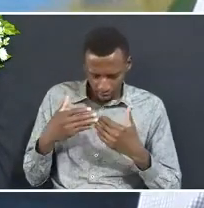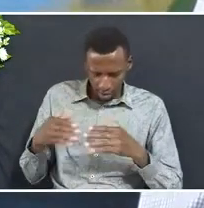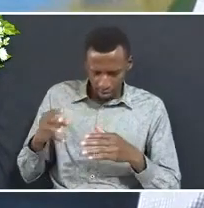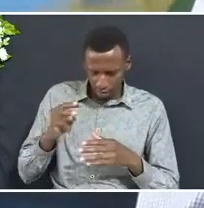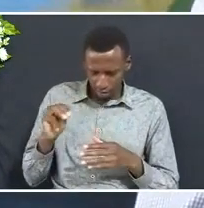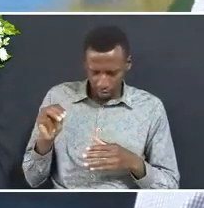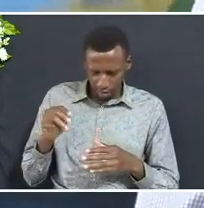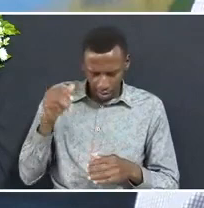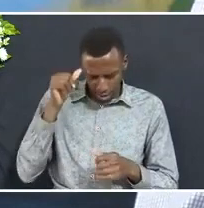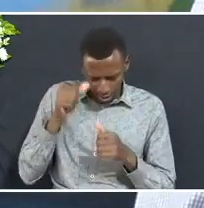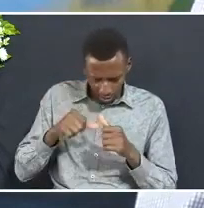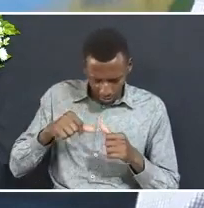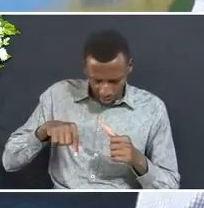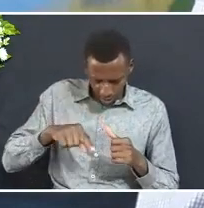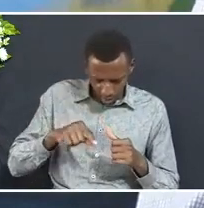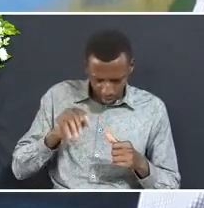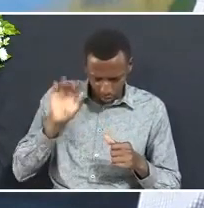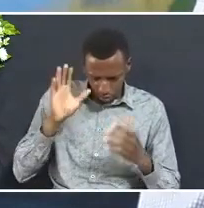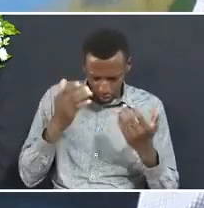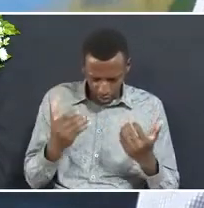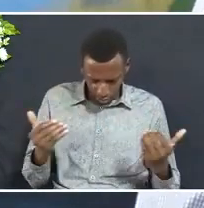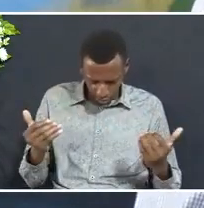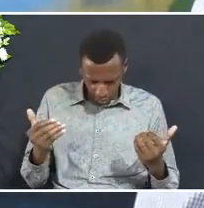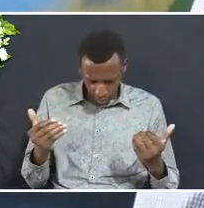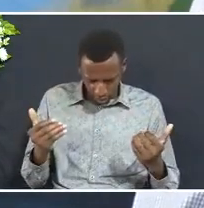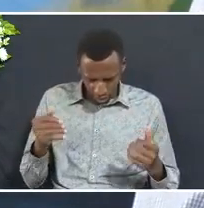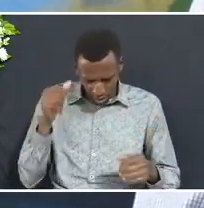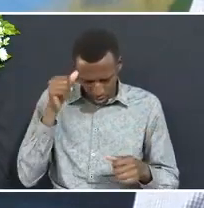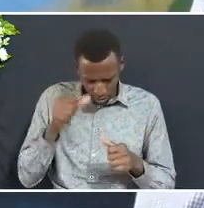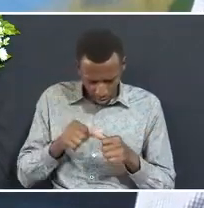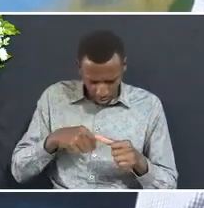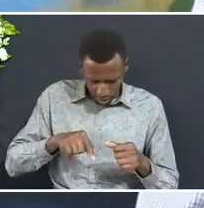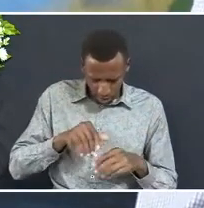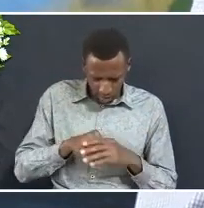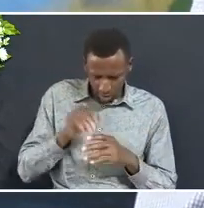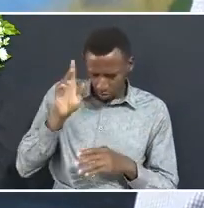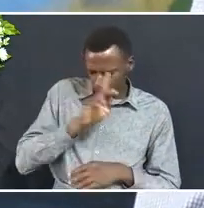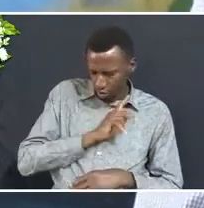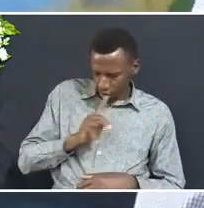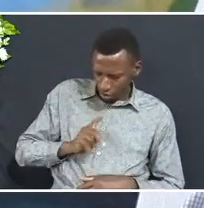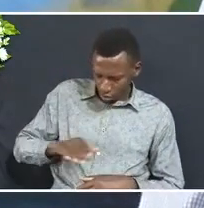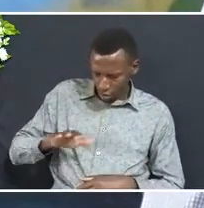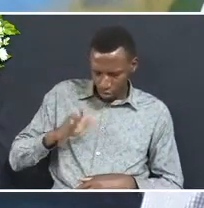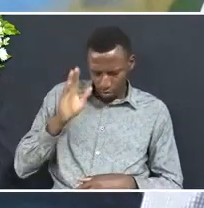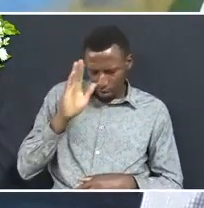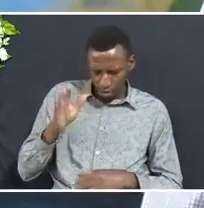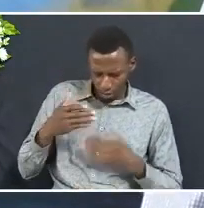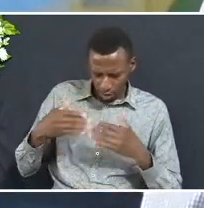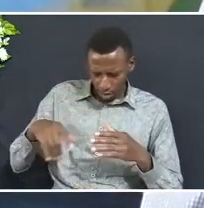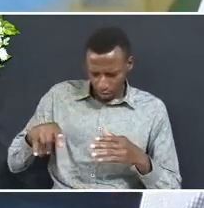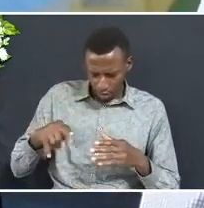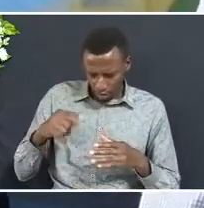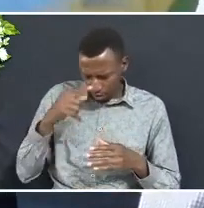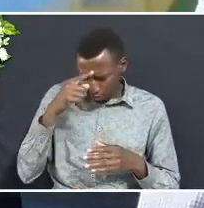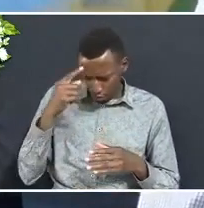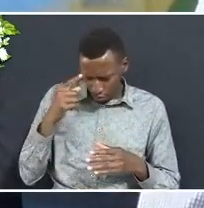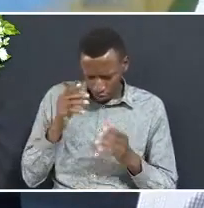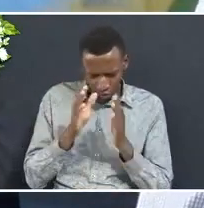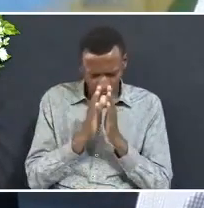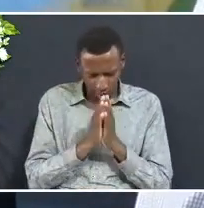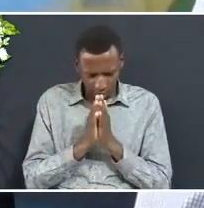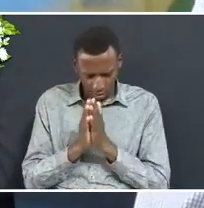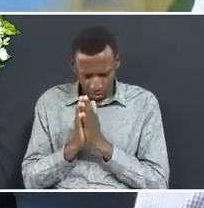kama watoto wako Baba. Utukumbuke katika ufalme wako, usituache Mungu wetu. Kwa ajili ya maombi ambao